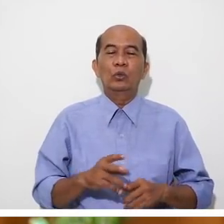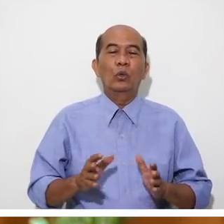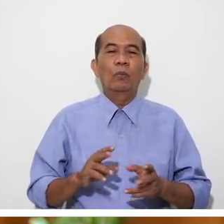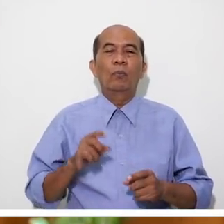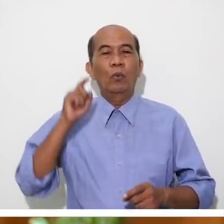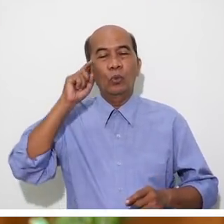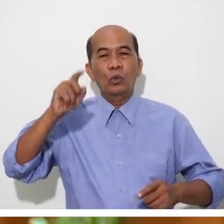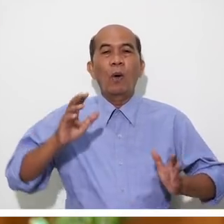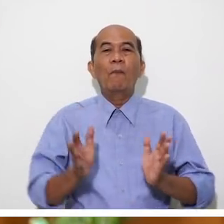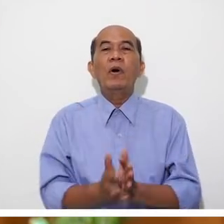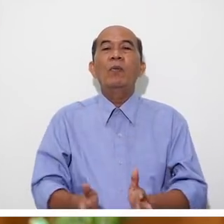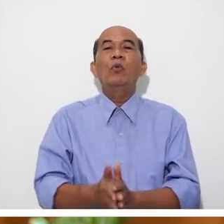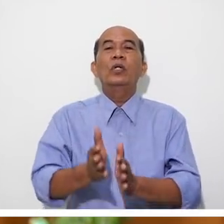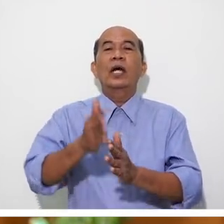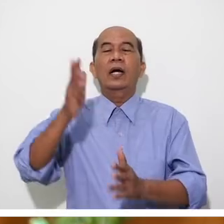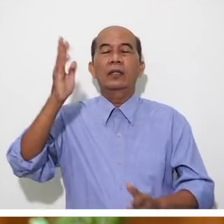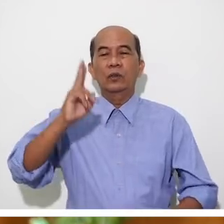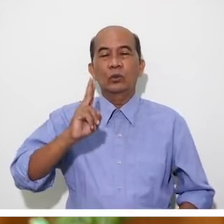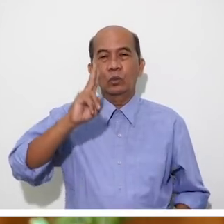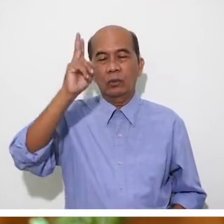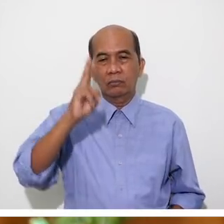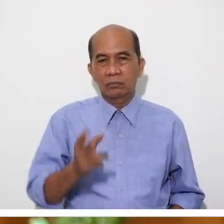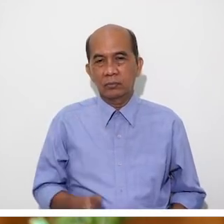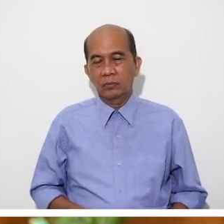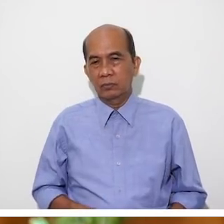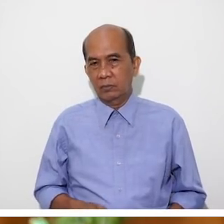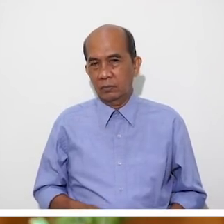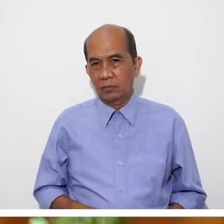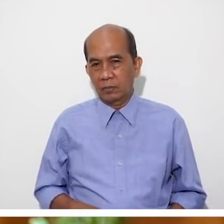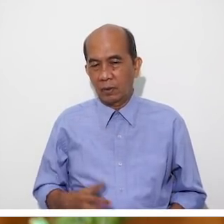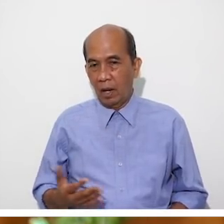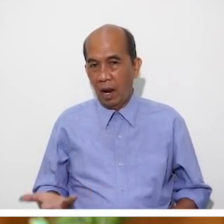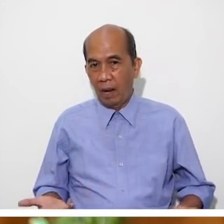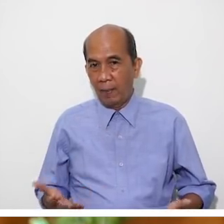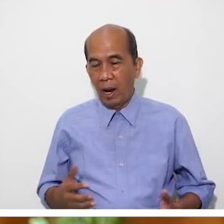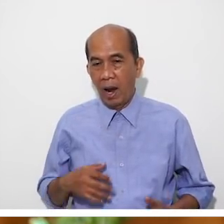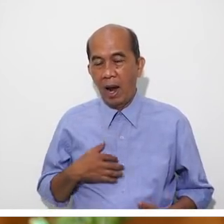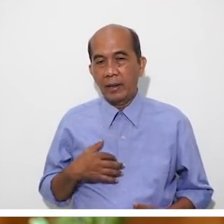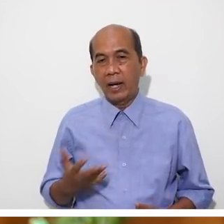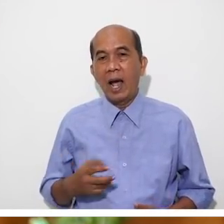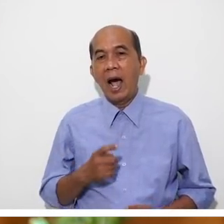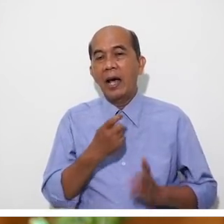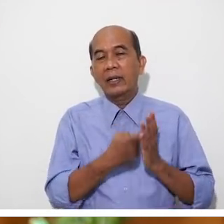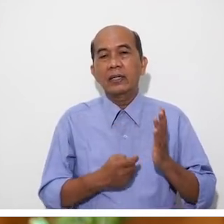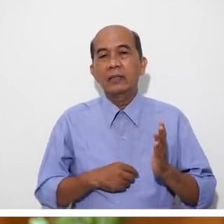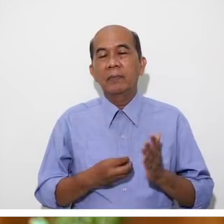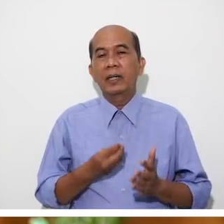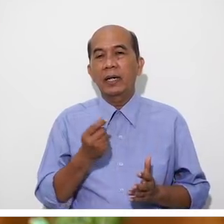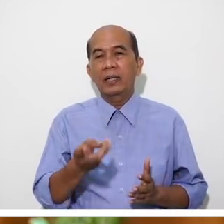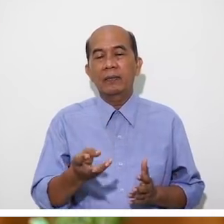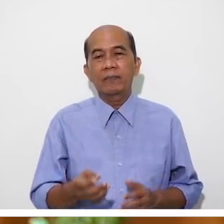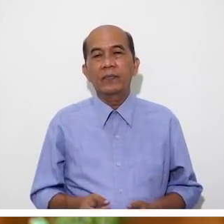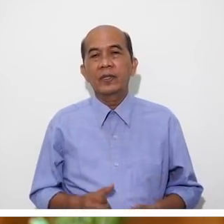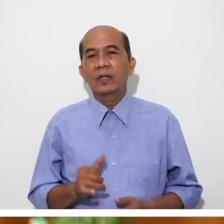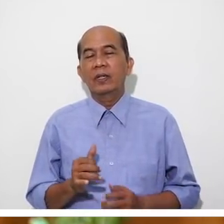memuliakan Tuhan. Apakah ada harga yang harus dibayar? Tentu ada harga yang harus dibayar.